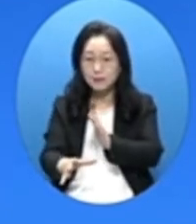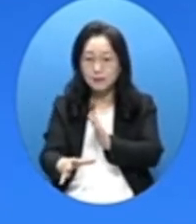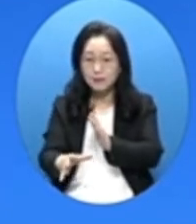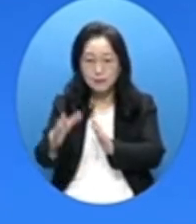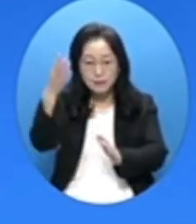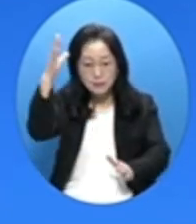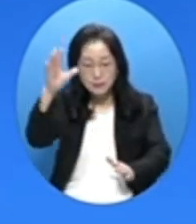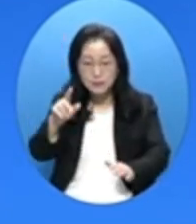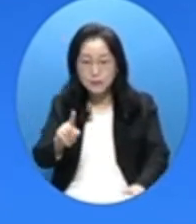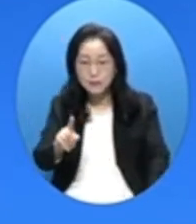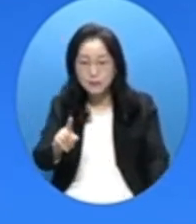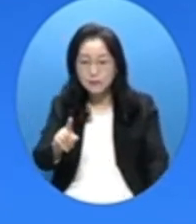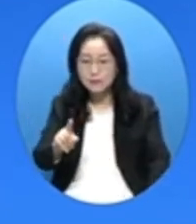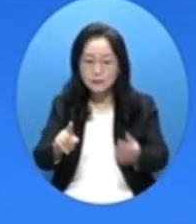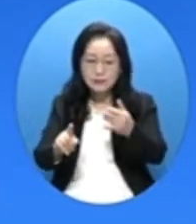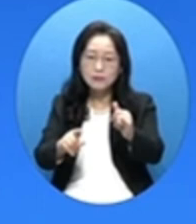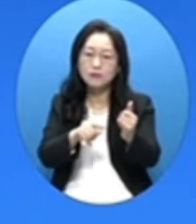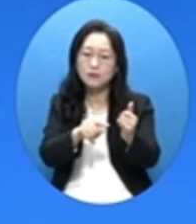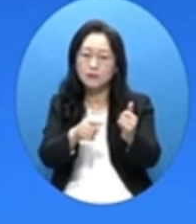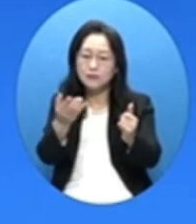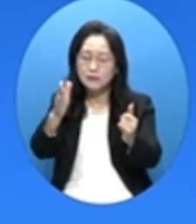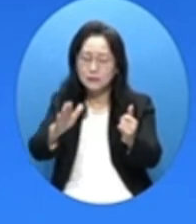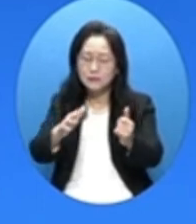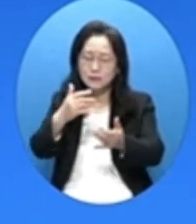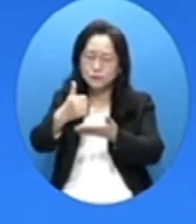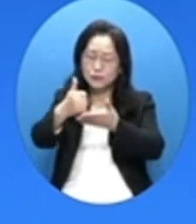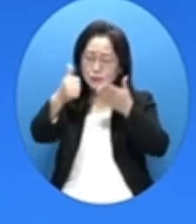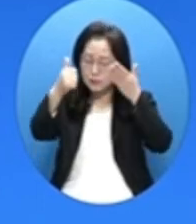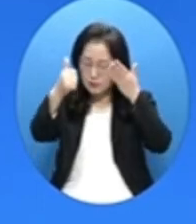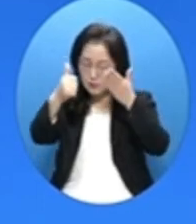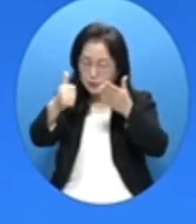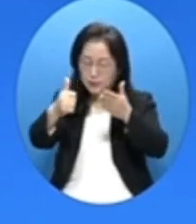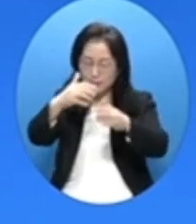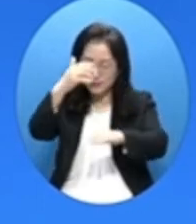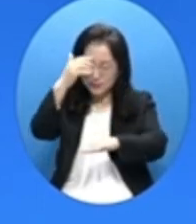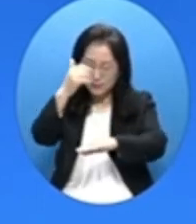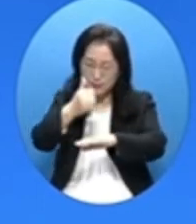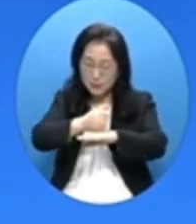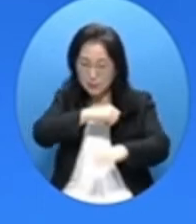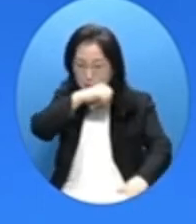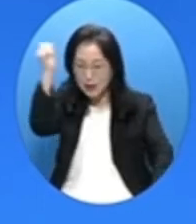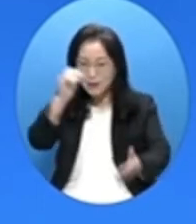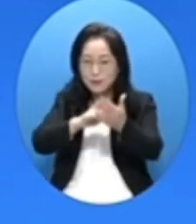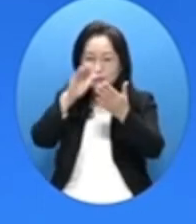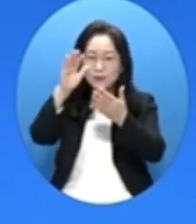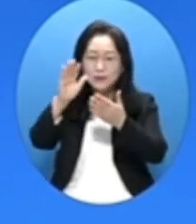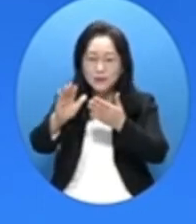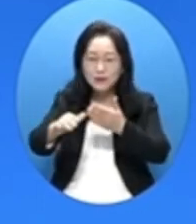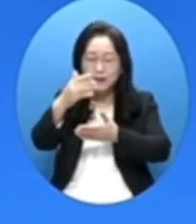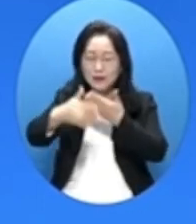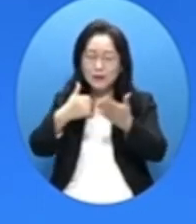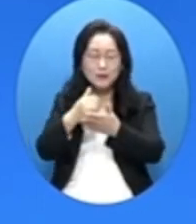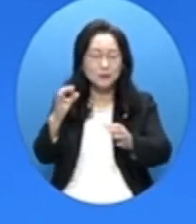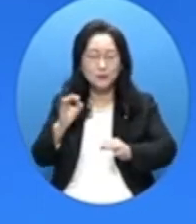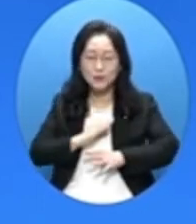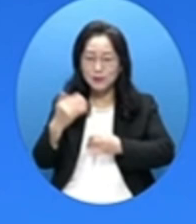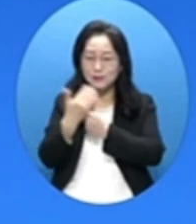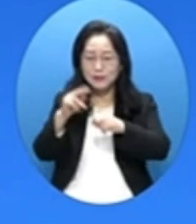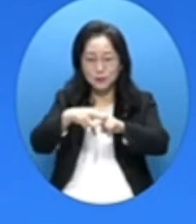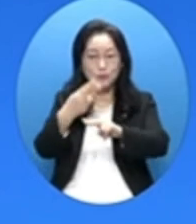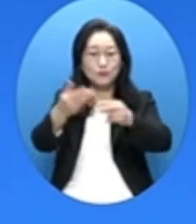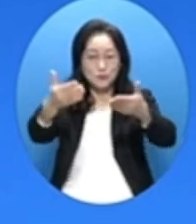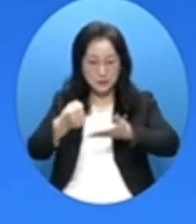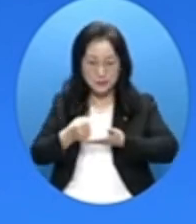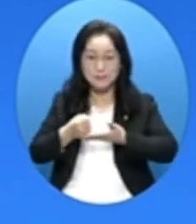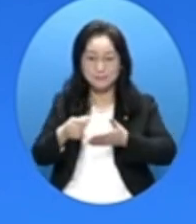그럼에도 불과 오른 주님을 바라봐야 합니다이 모든 과정이 통과되고 난 다음 우리에게 하나님의 놀라운 은혜를 선물로 주실